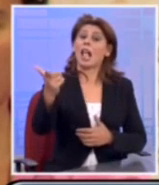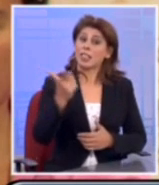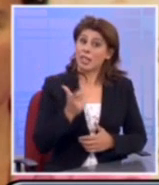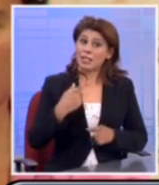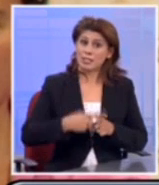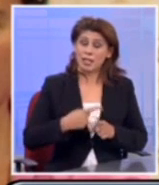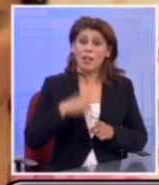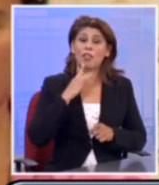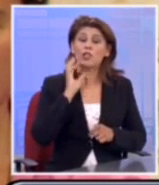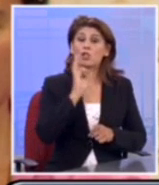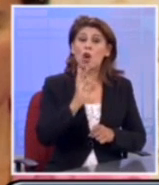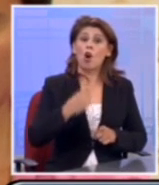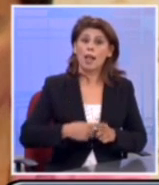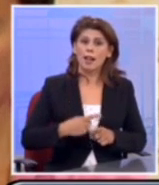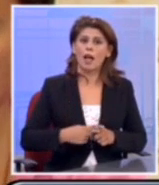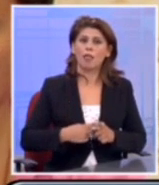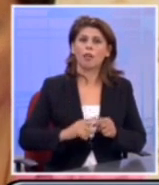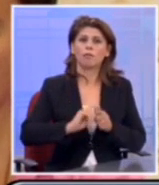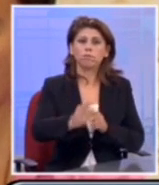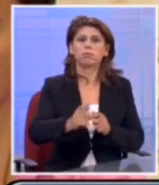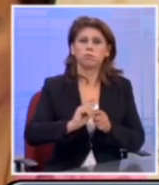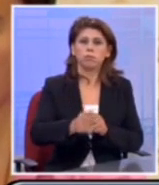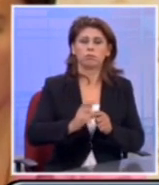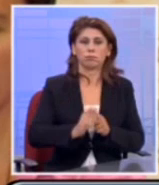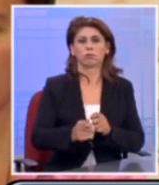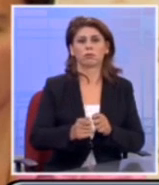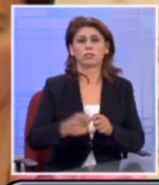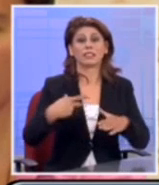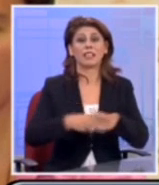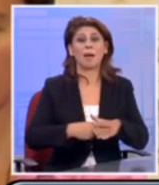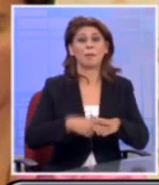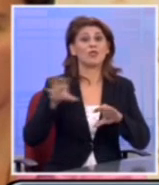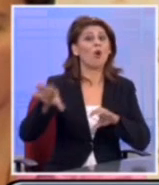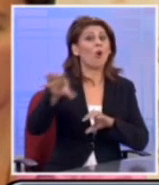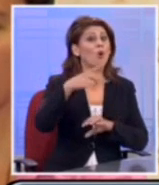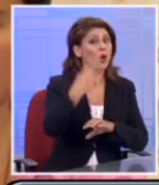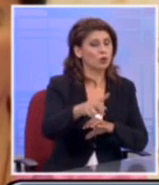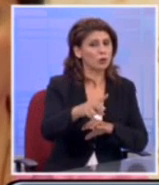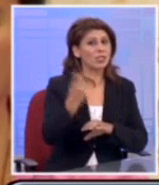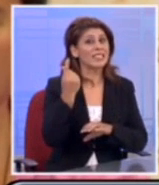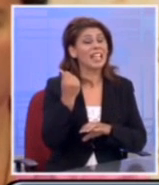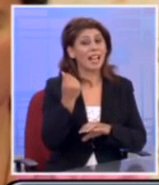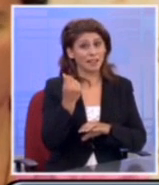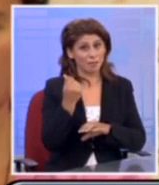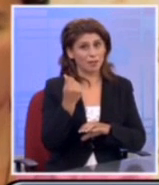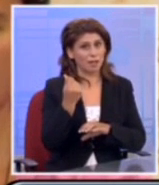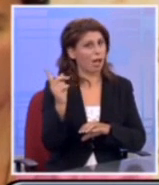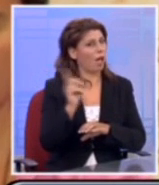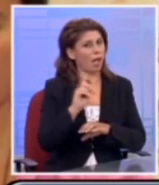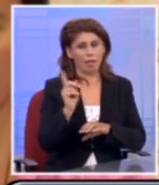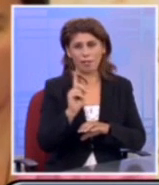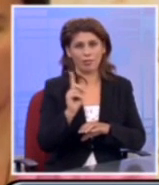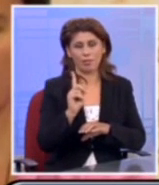Ελλάδα προκειμένου η Ελλάδα να αποπληρώσει τις τράπεζες των χωρών τους. Τα χρήματα δεν